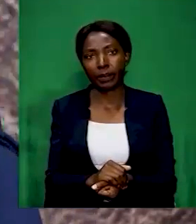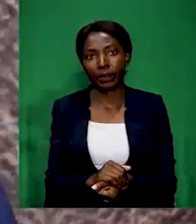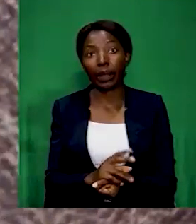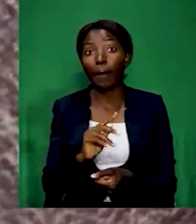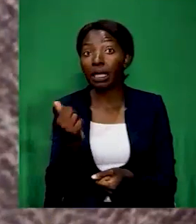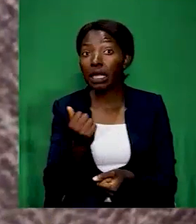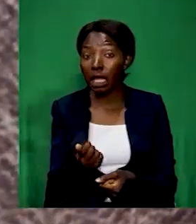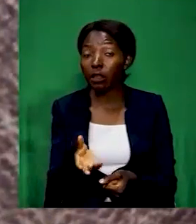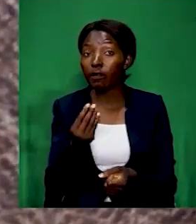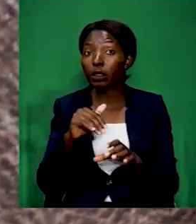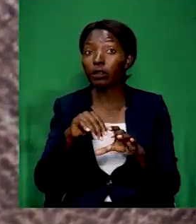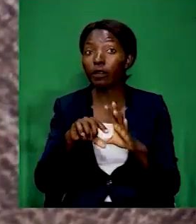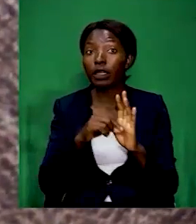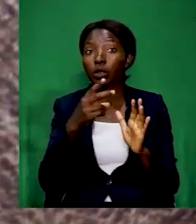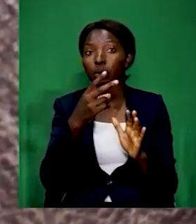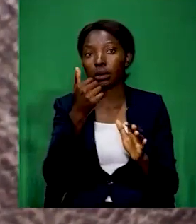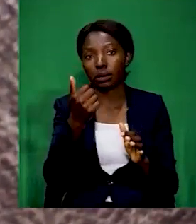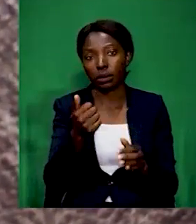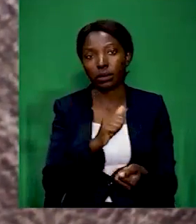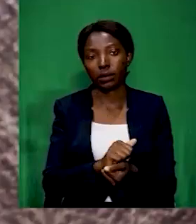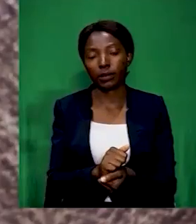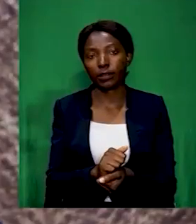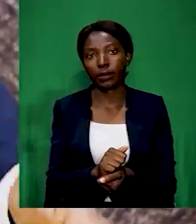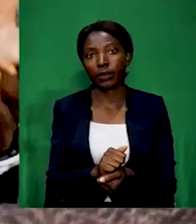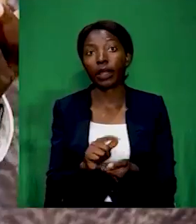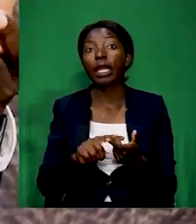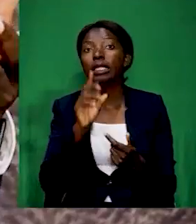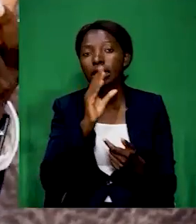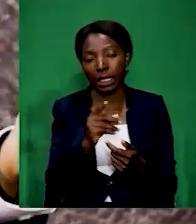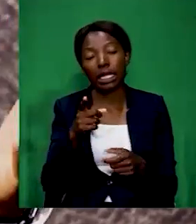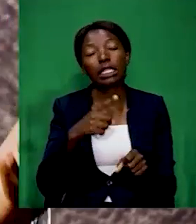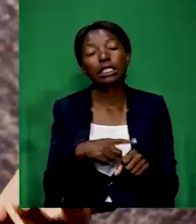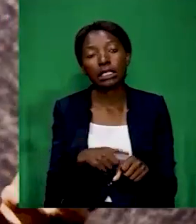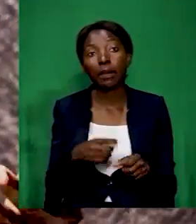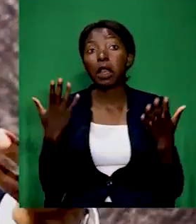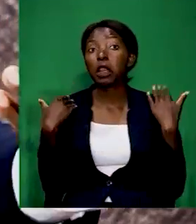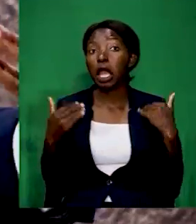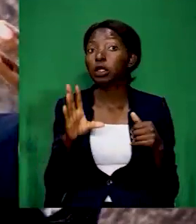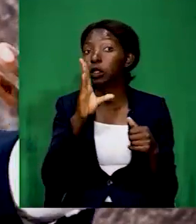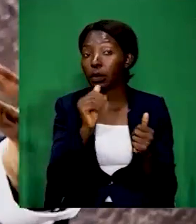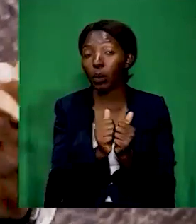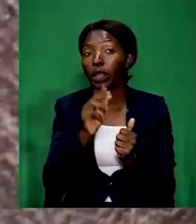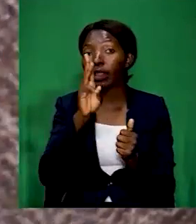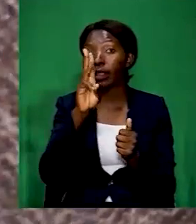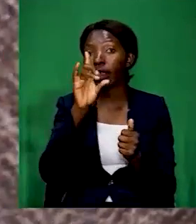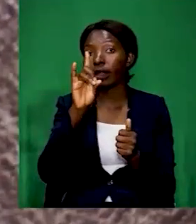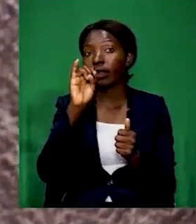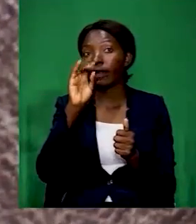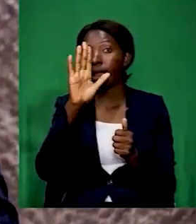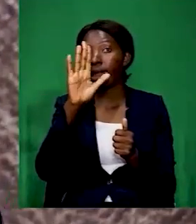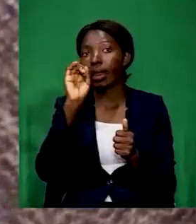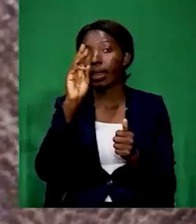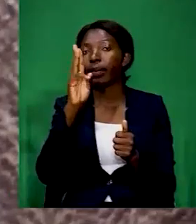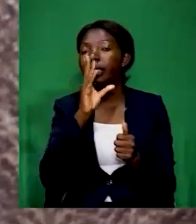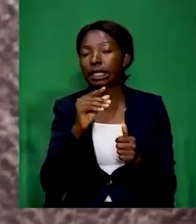Ati minduro munoiwana pa verse ya 26. Shikanzi ipapo mutumwa akataura na Philip. Akati